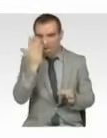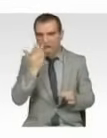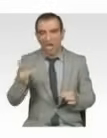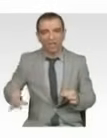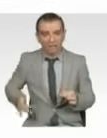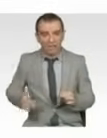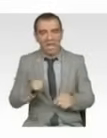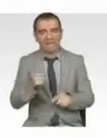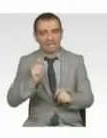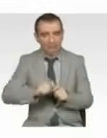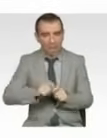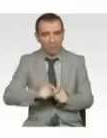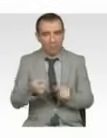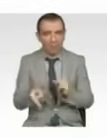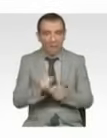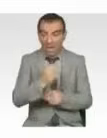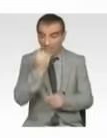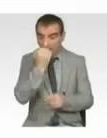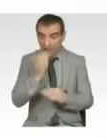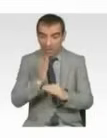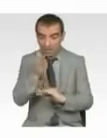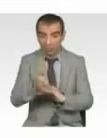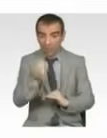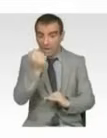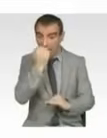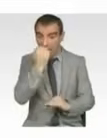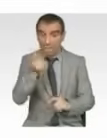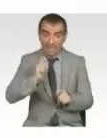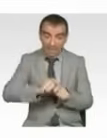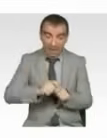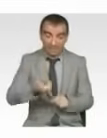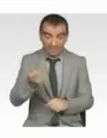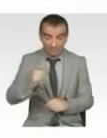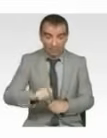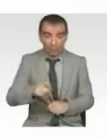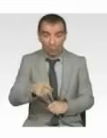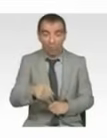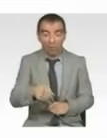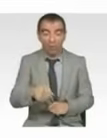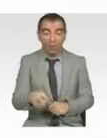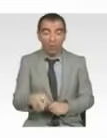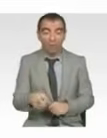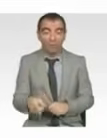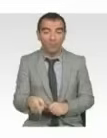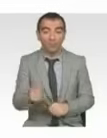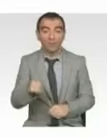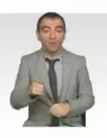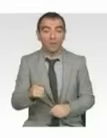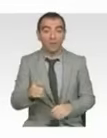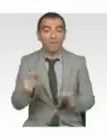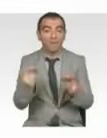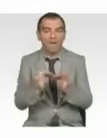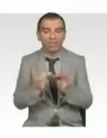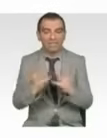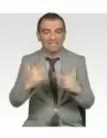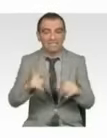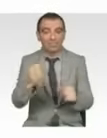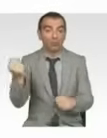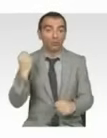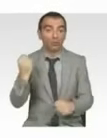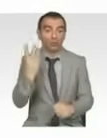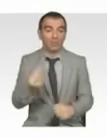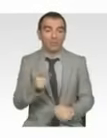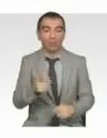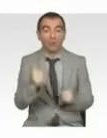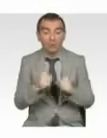tamir ediyor. Oradan karaciğerden kana geçiyor. Kandaki hücreleri tamir ediyor. Ve en sonda bağışıklık sistemini çok güçlendiriyor diyor.